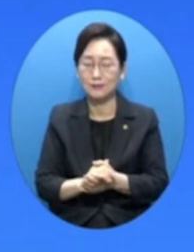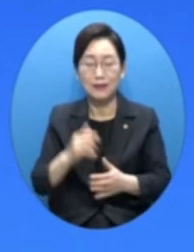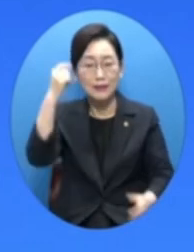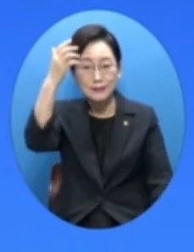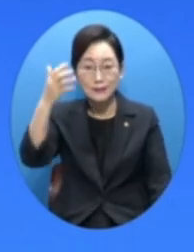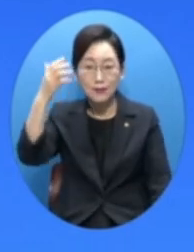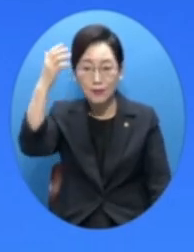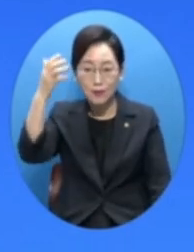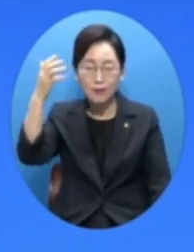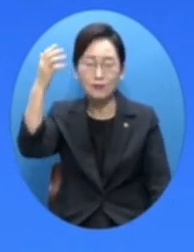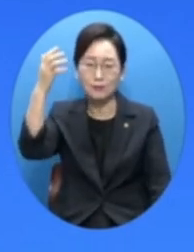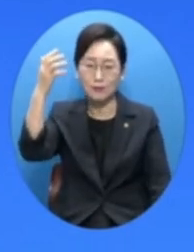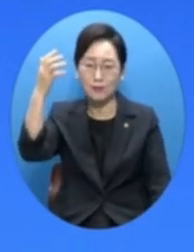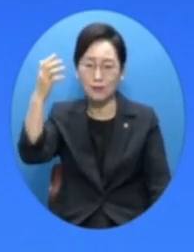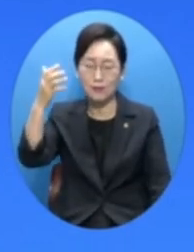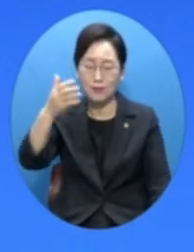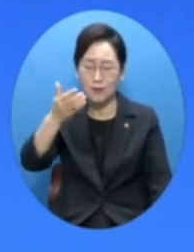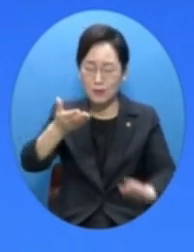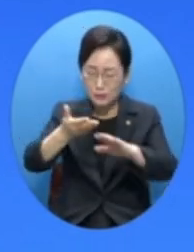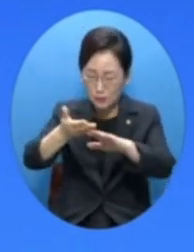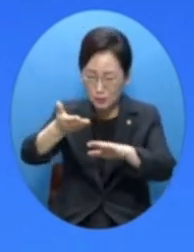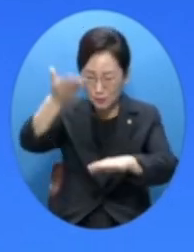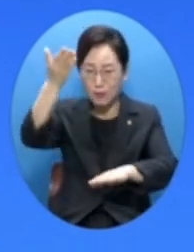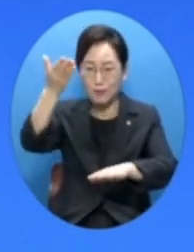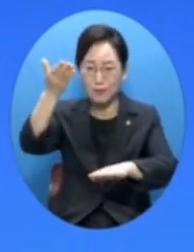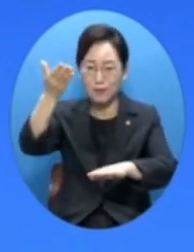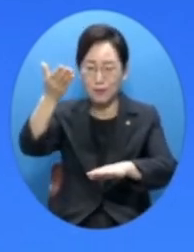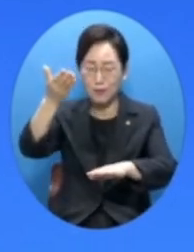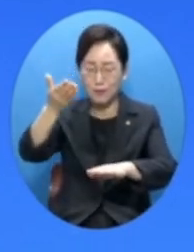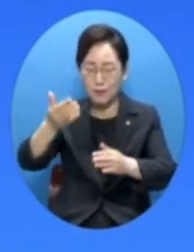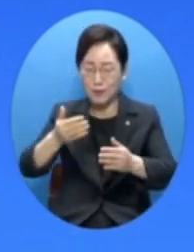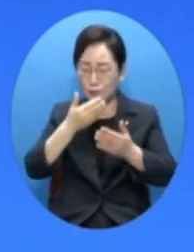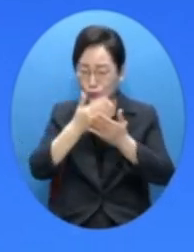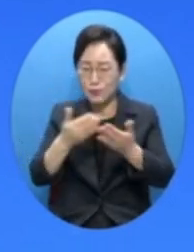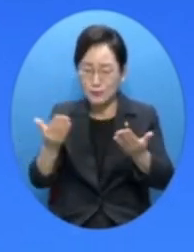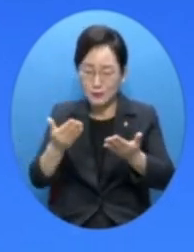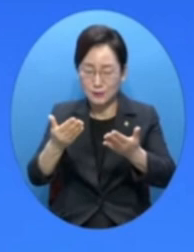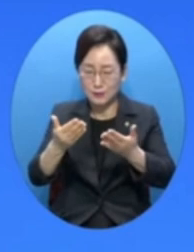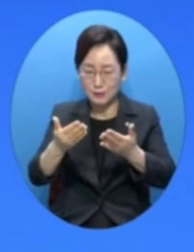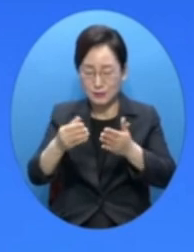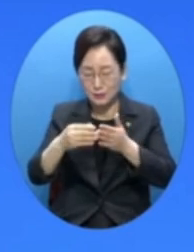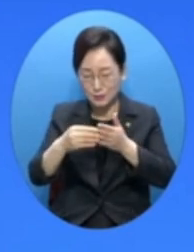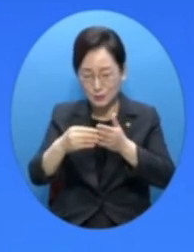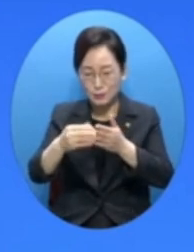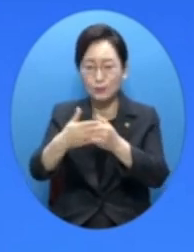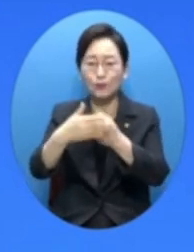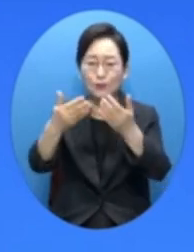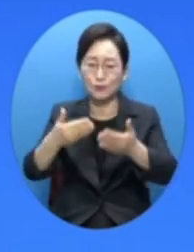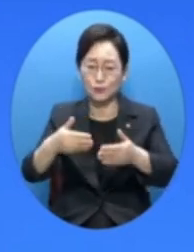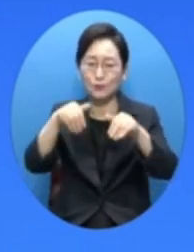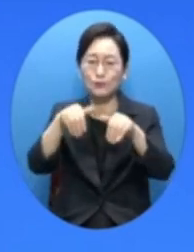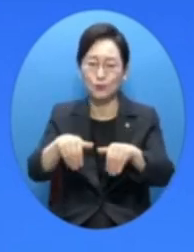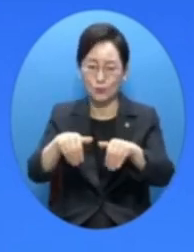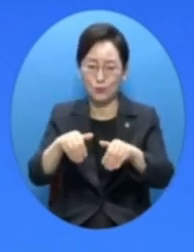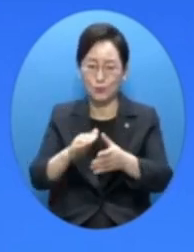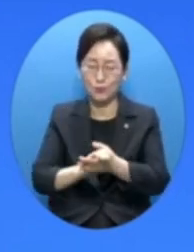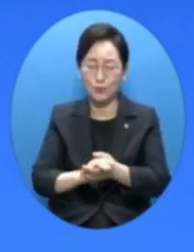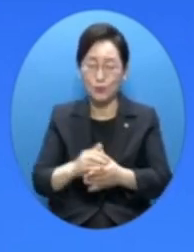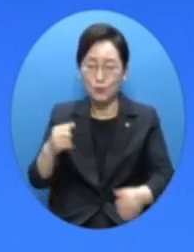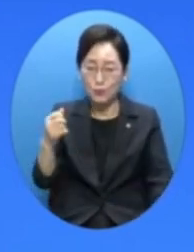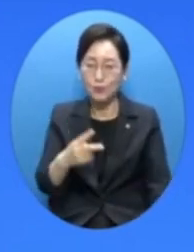영적 대선배로서 귀한 사역을 이끌어주신 하나님의 귀한 종이십니다. 이와